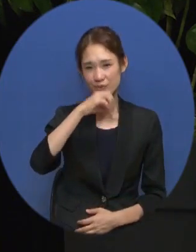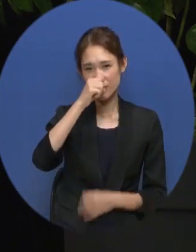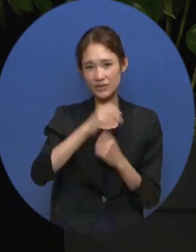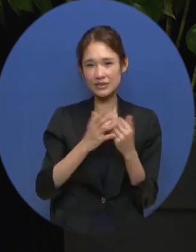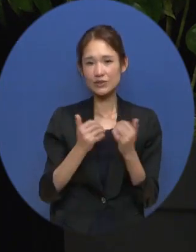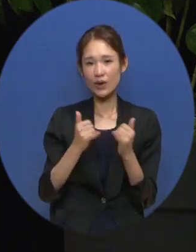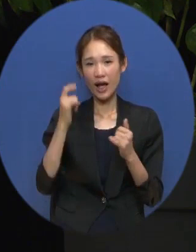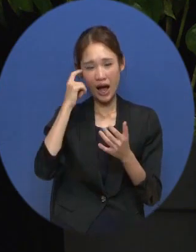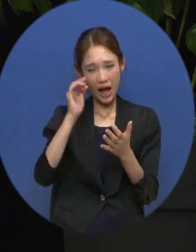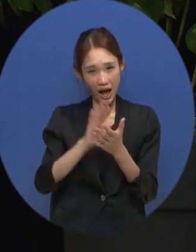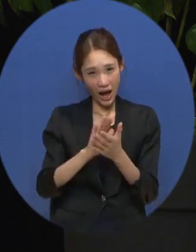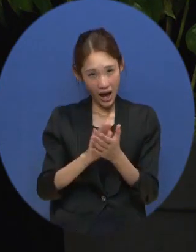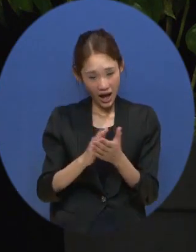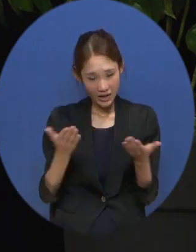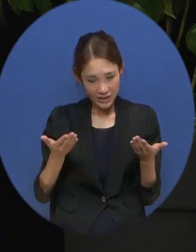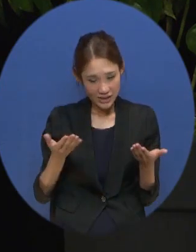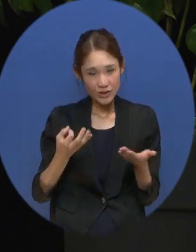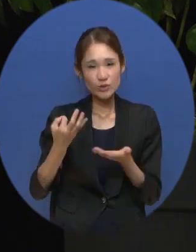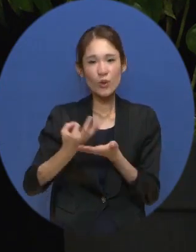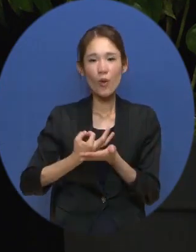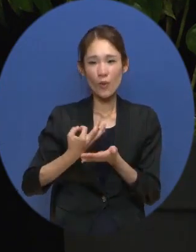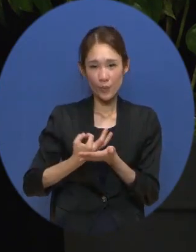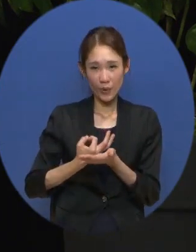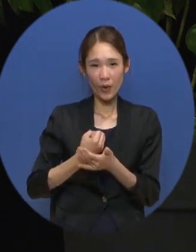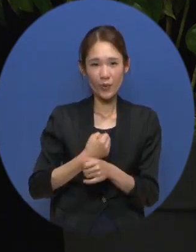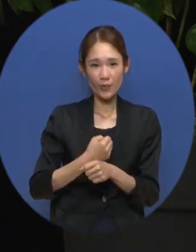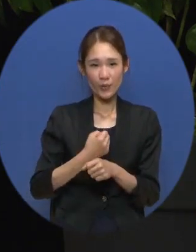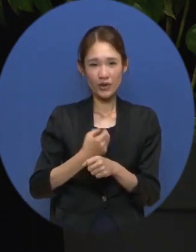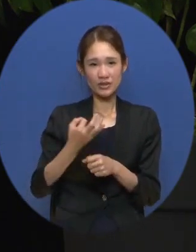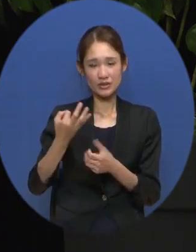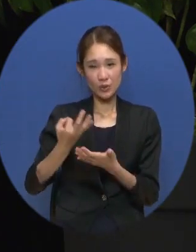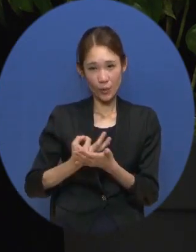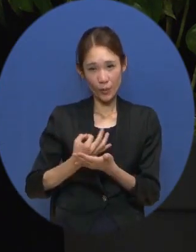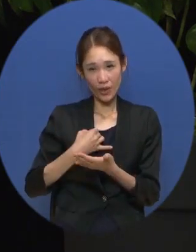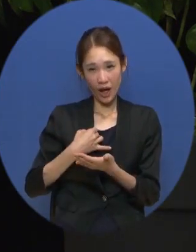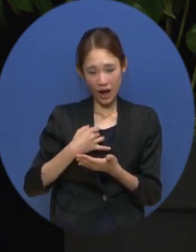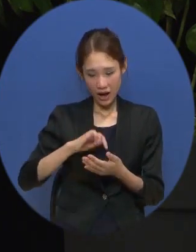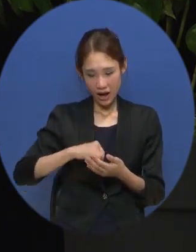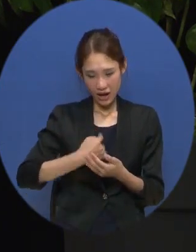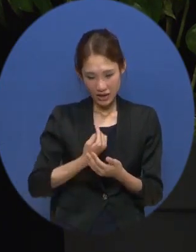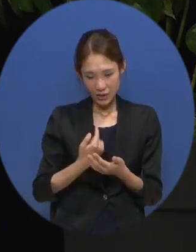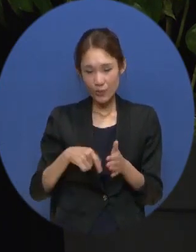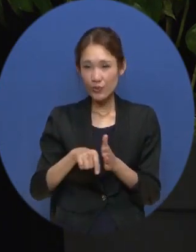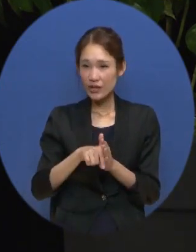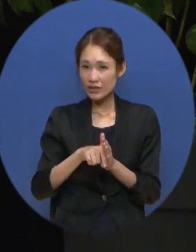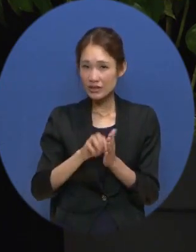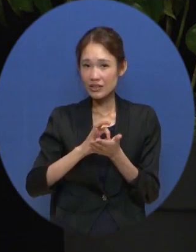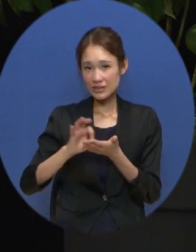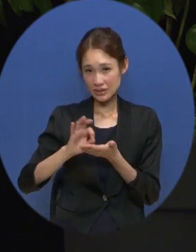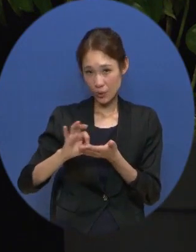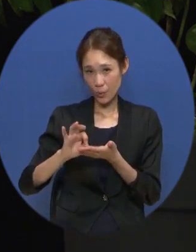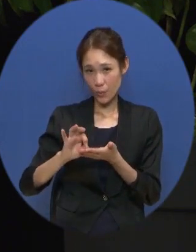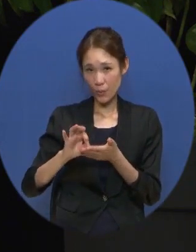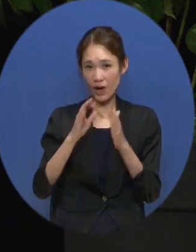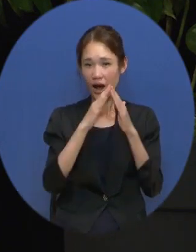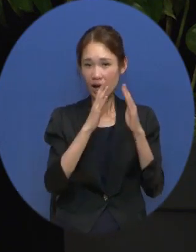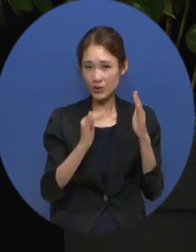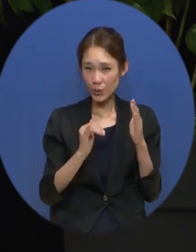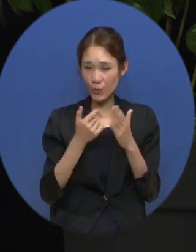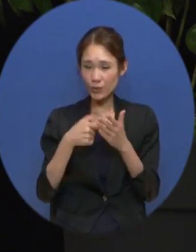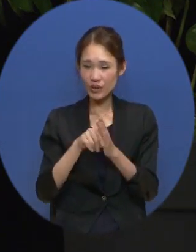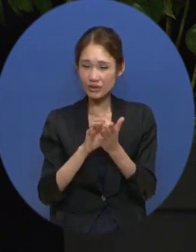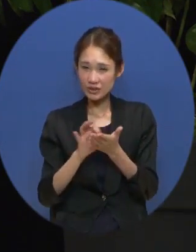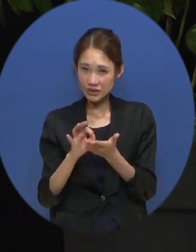스스로 일을 해서 네. 돈을 벌어서 그 돈으로 자기를 위해서 쓰고 네. 가족들을 위해서